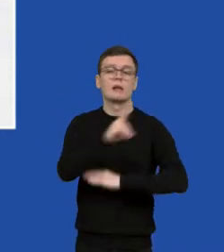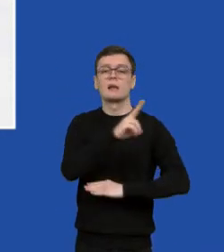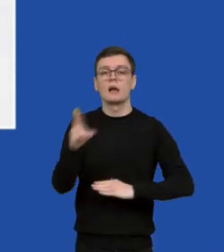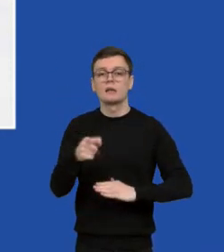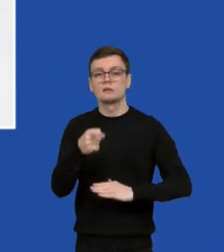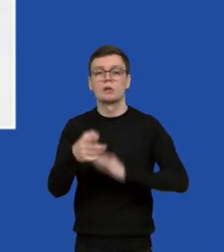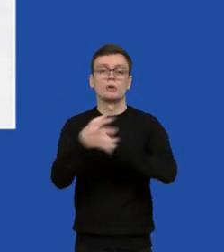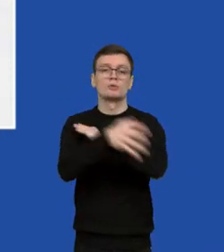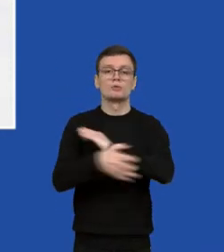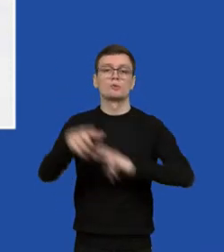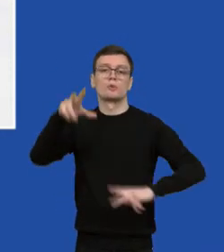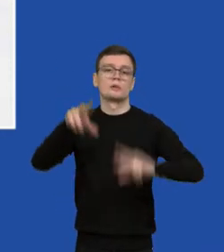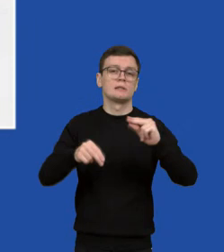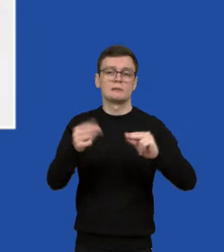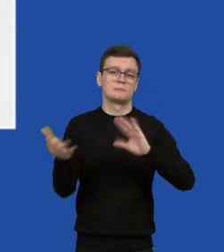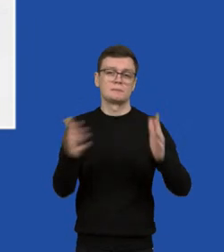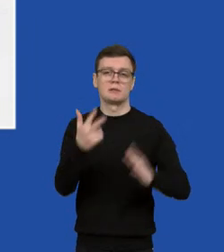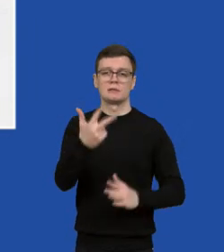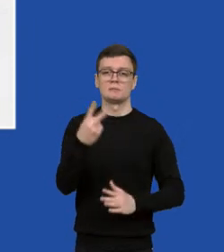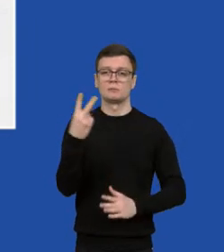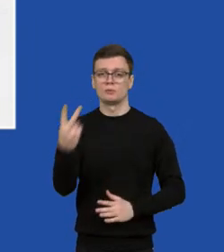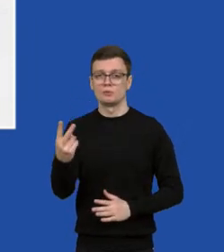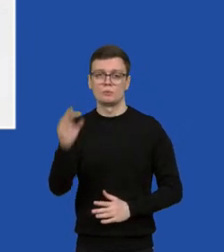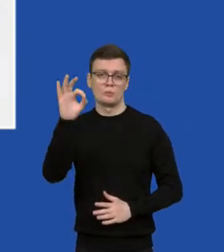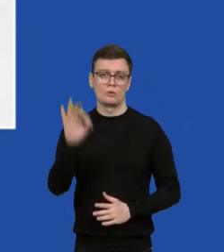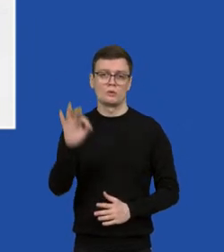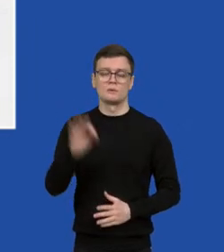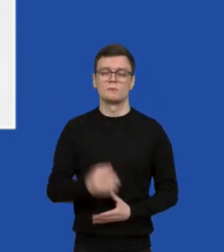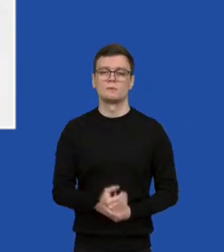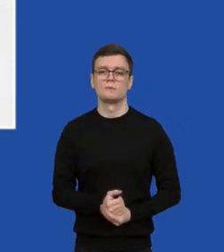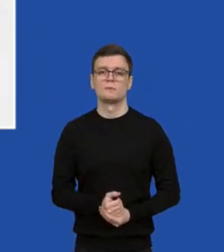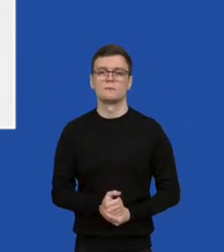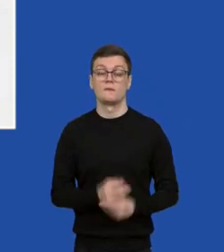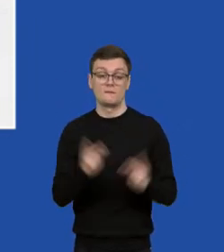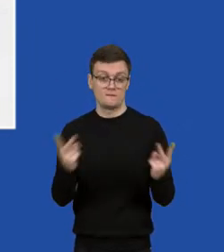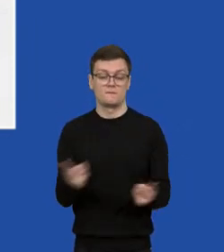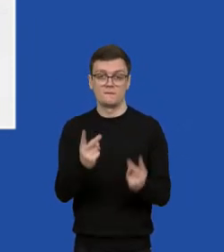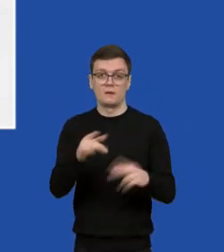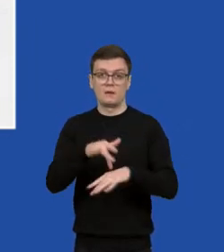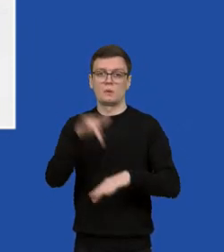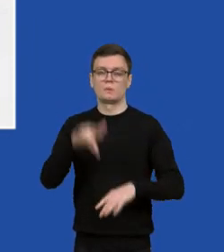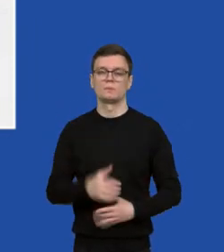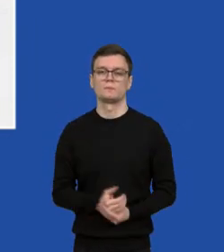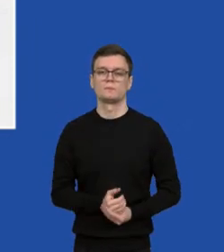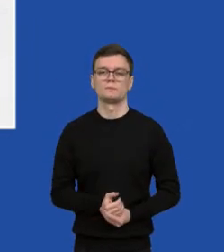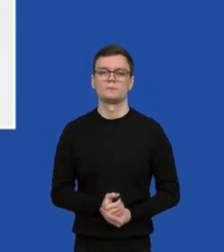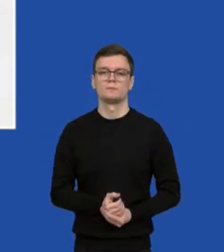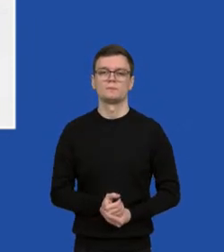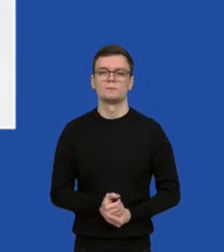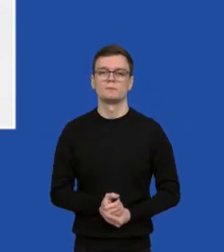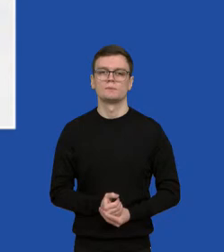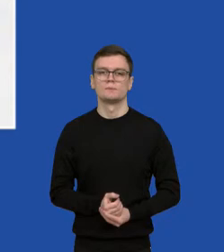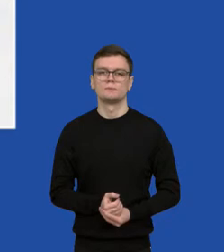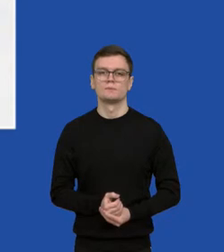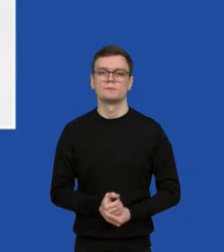skurdo rizikos lygį, apie 32% vis dar. Taigi, jeigu pradėti